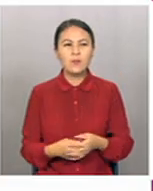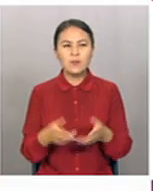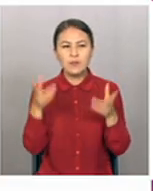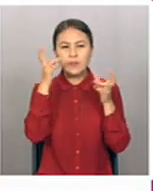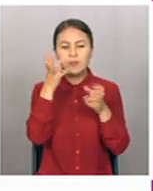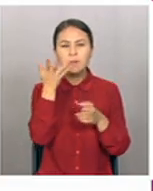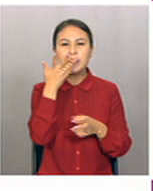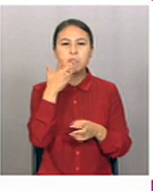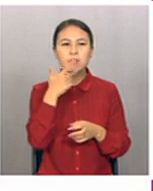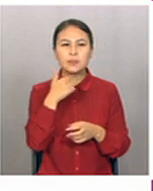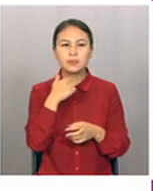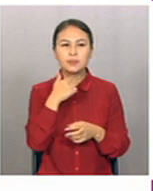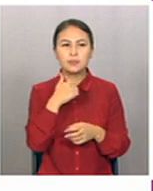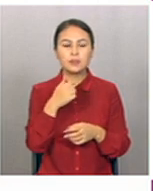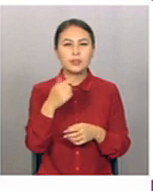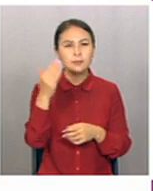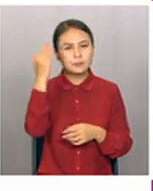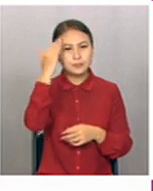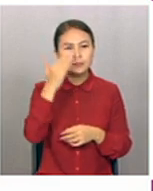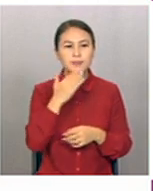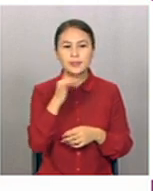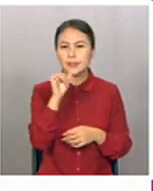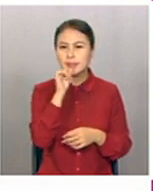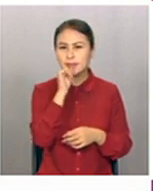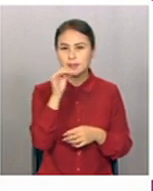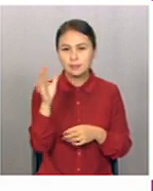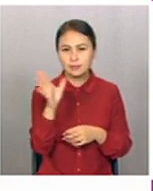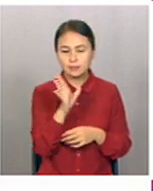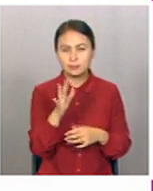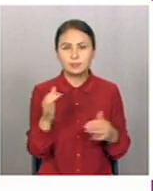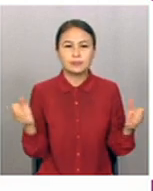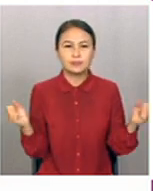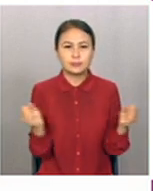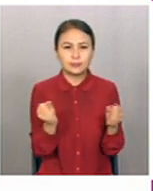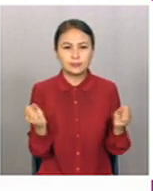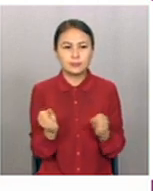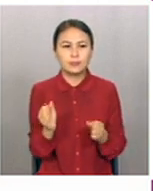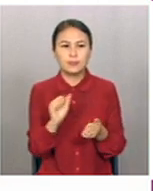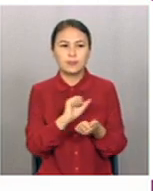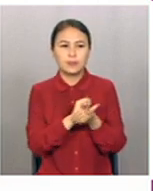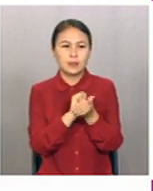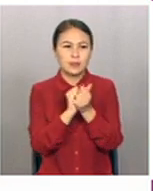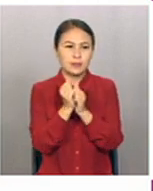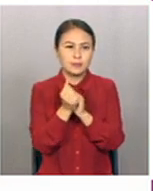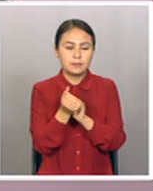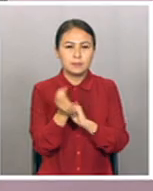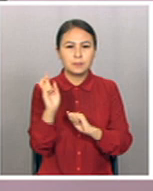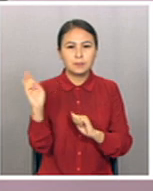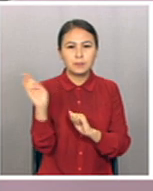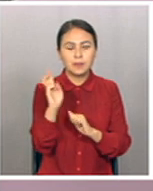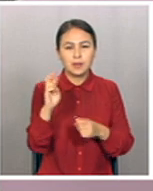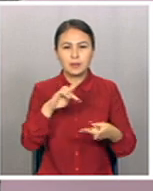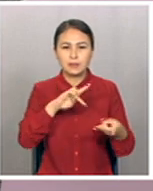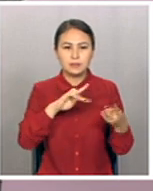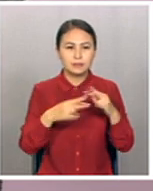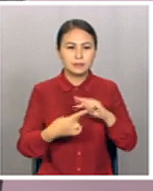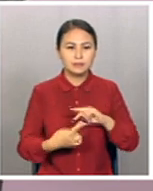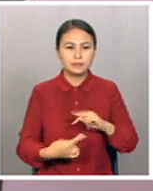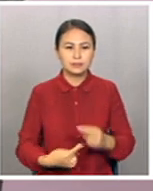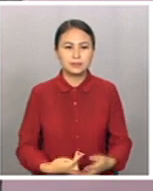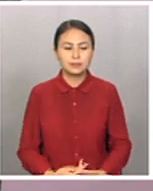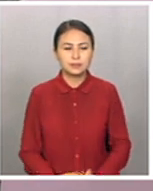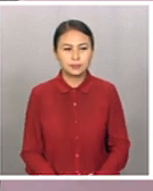Қоянның түсі жазда сұр, ал қыста қардың түсіне ұқсас болып, ақ түске